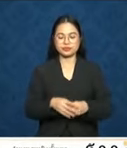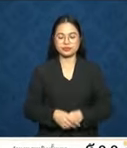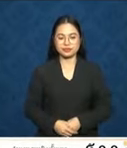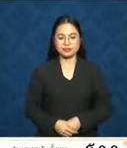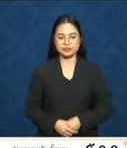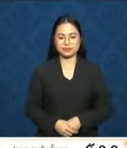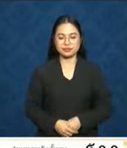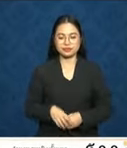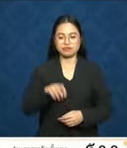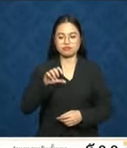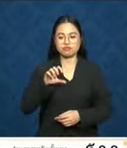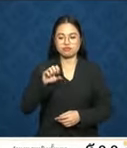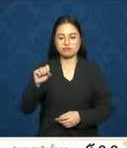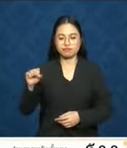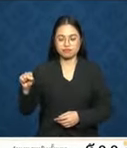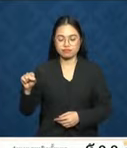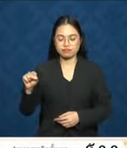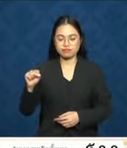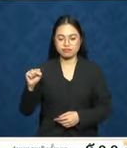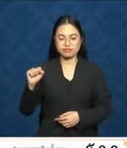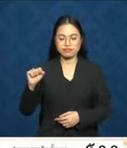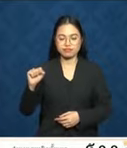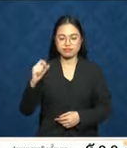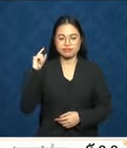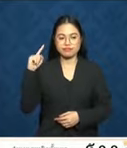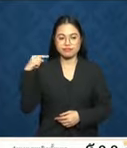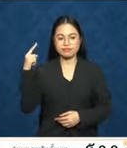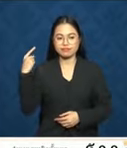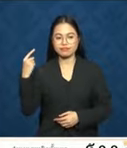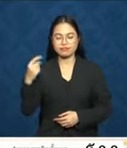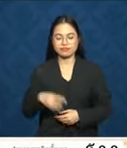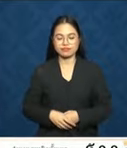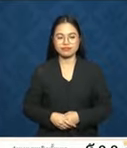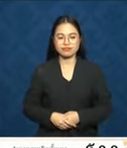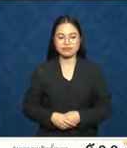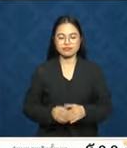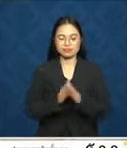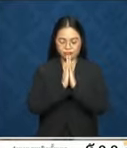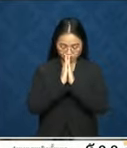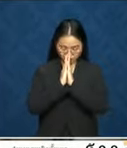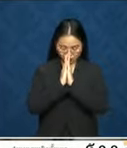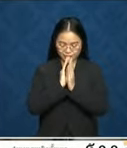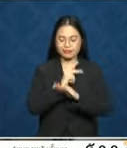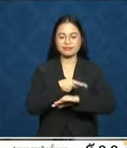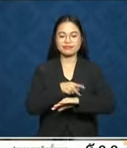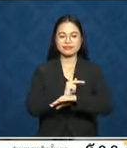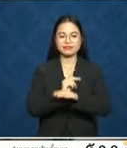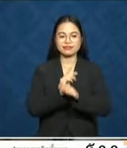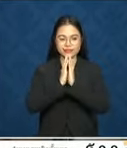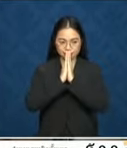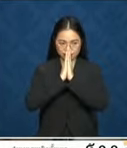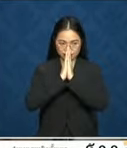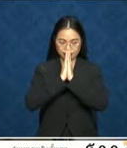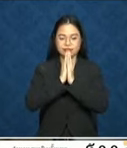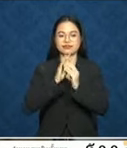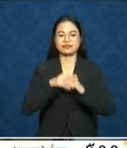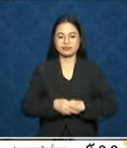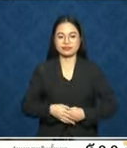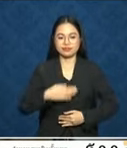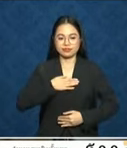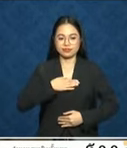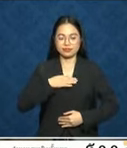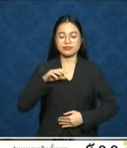ตน์พิทักษ์พรพันลบครับเชิญครับ กับเรียนท่านประธานสภาที่เคารพค่ะดิฉันสุดารัตน์พิทักษ์พรพันลบ